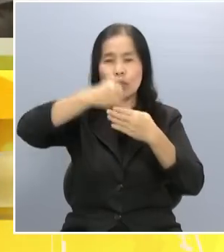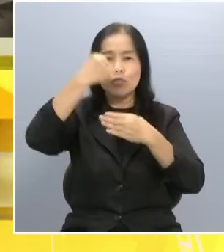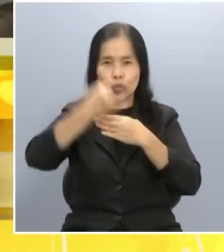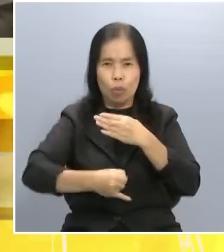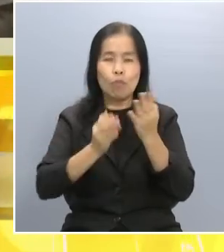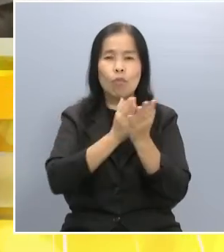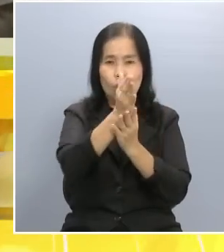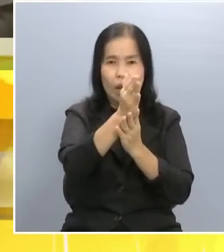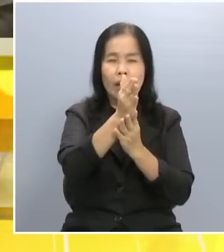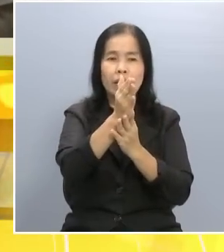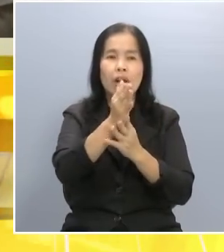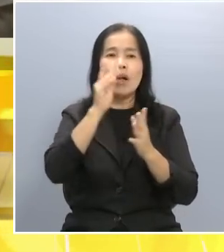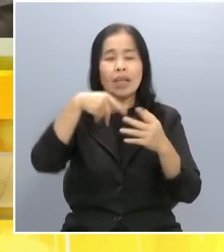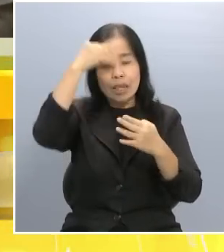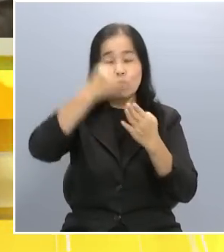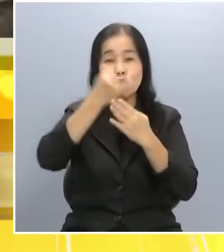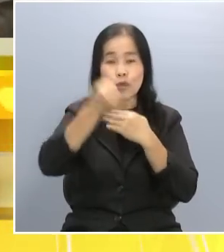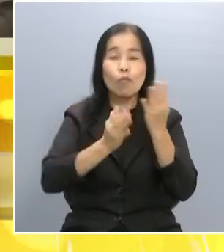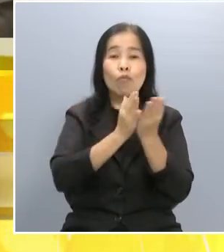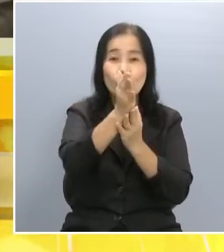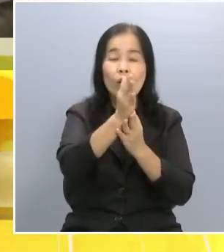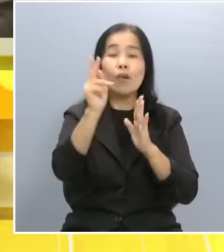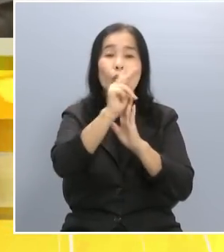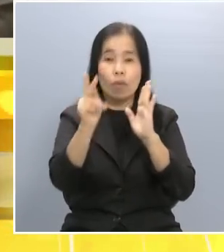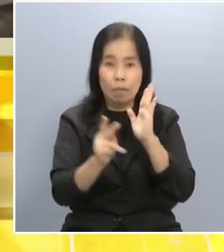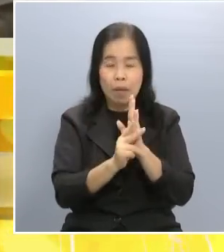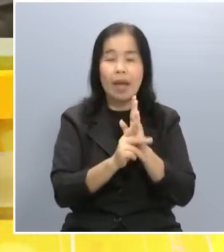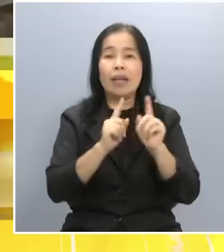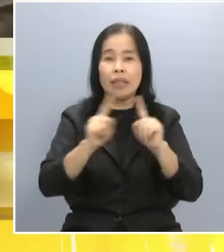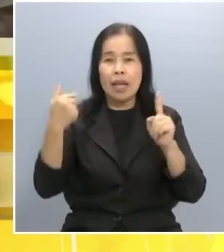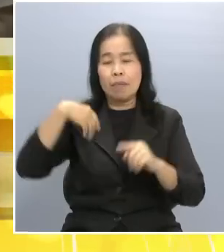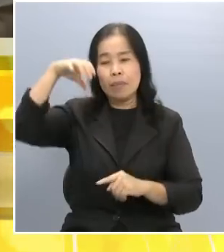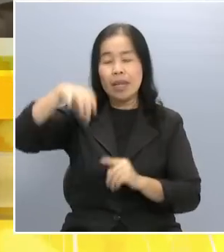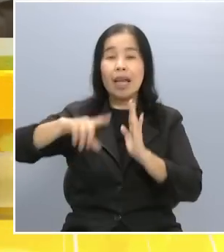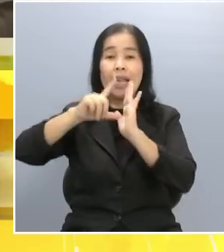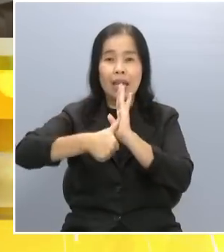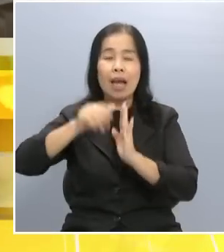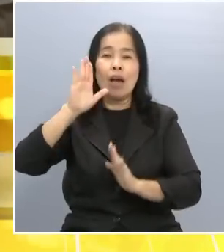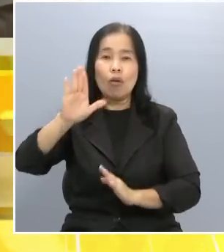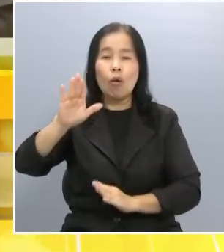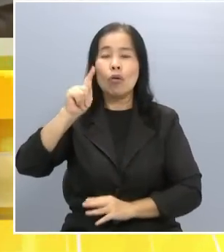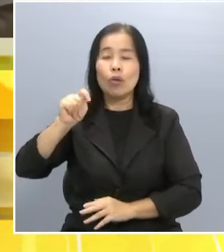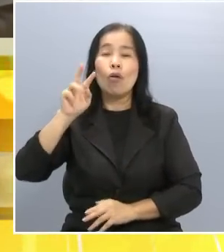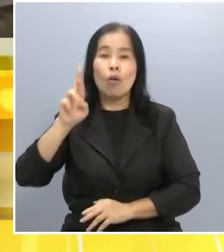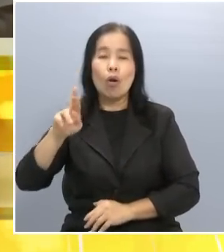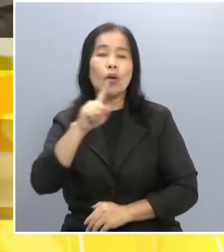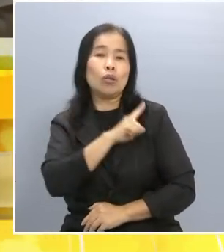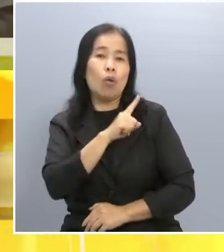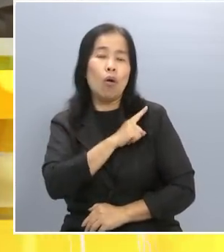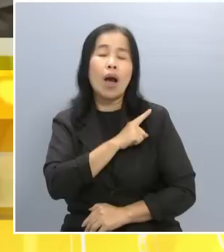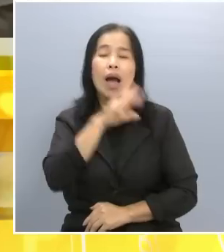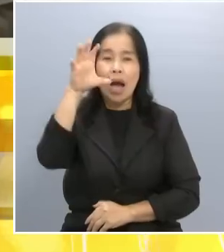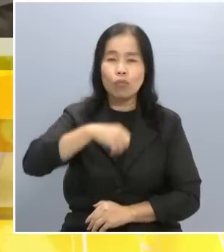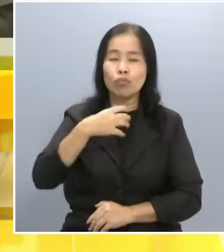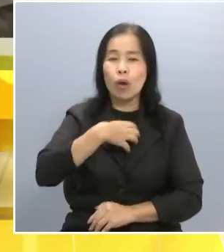ไม่ใช่ขาดแคลนแต่เป็นกรณีหน่วยก็คือเลขสำนักงานเลขานุการตรต้องการงานแบบนี้ฟัง